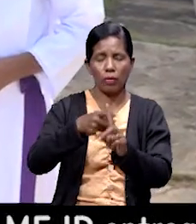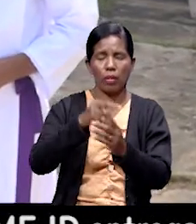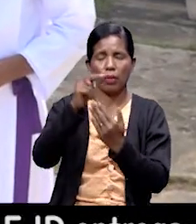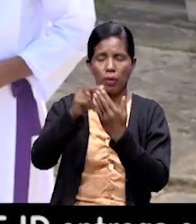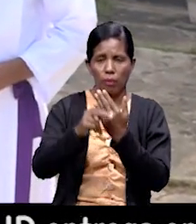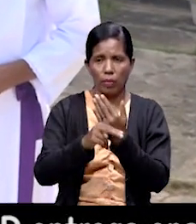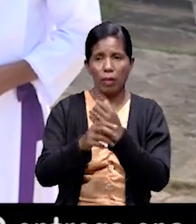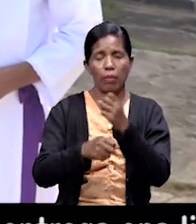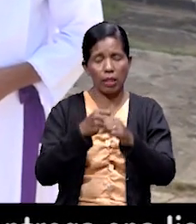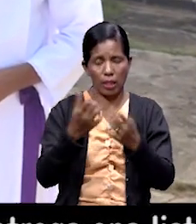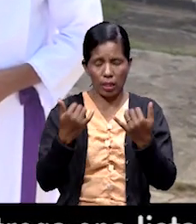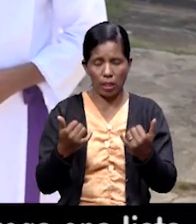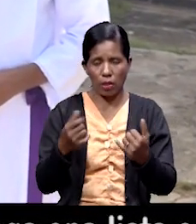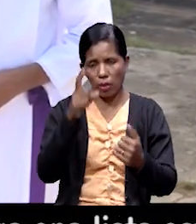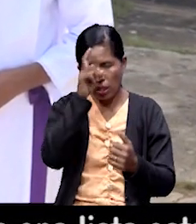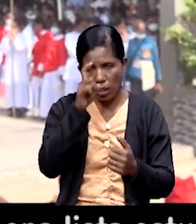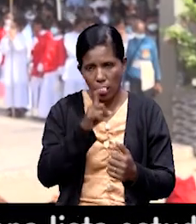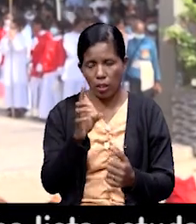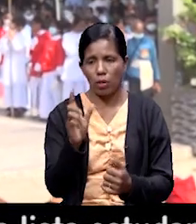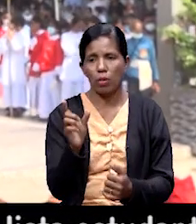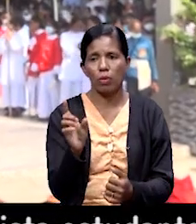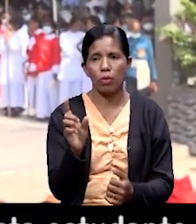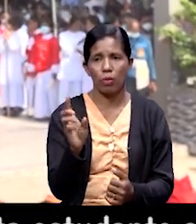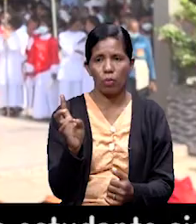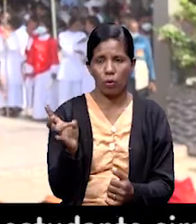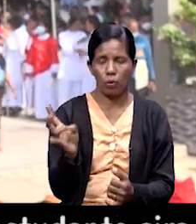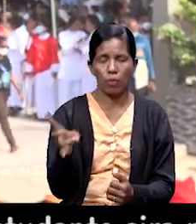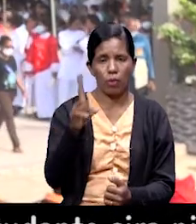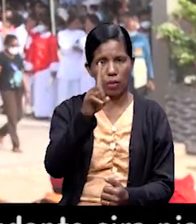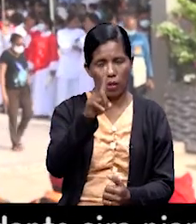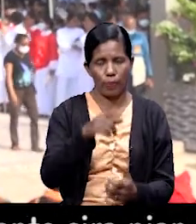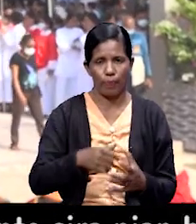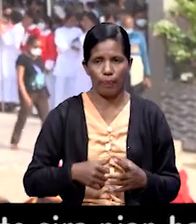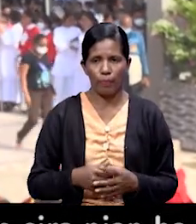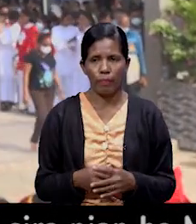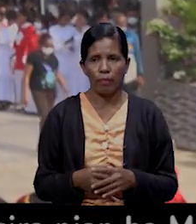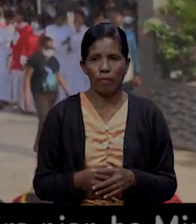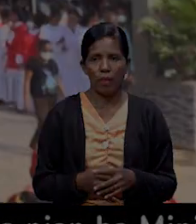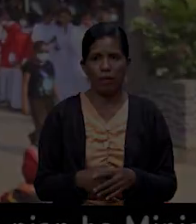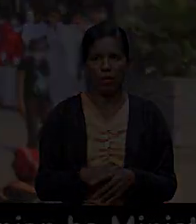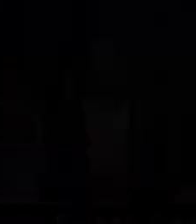ho idadi hitunulu resin ida. Leopoldina de Carvalho, Dilma Suzeti, GMN.